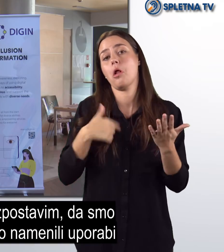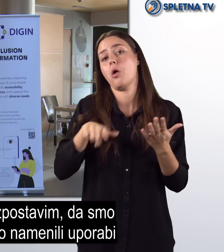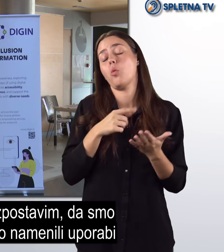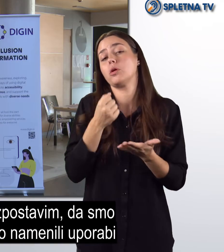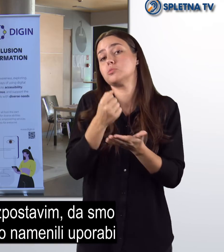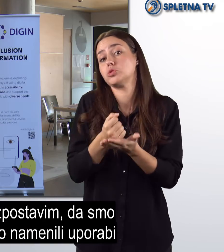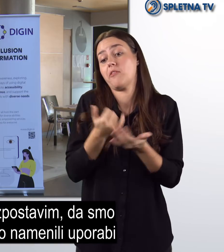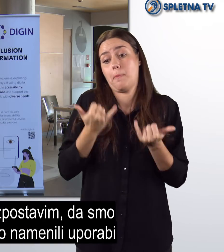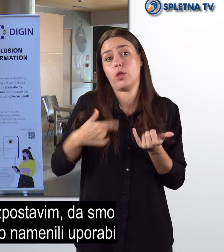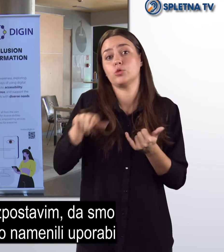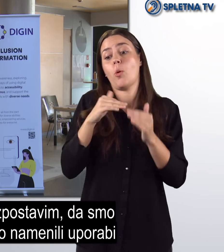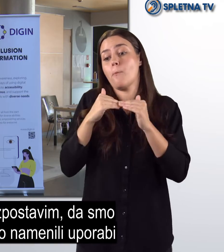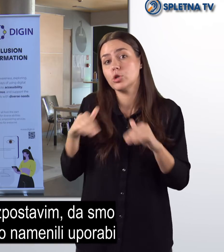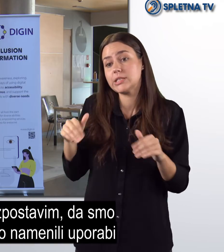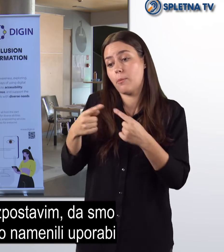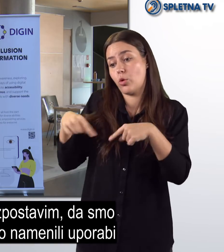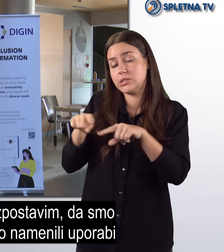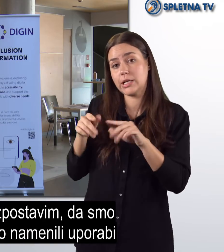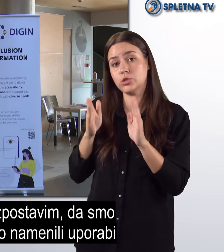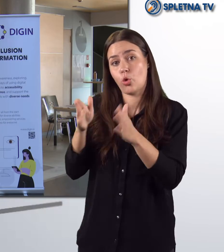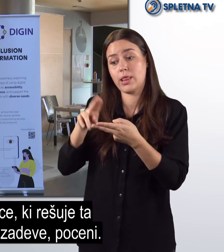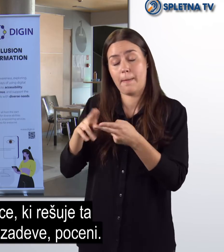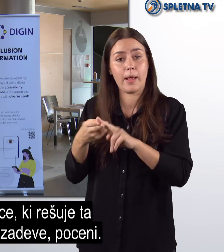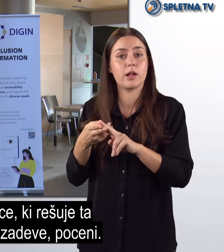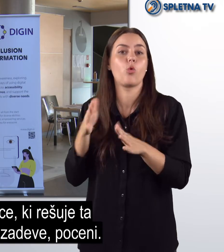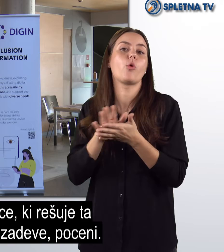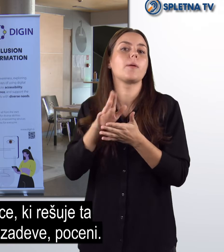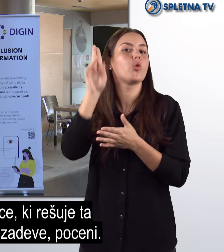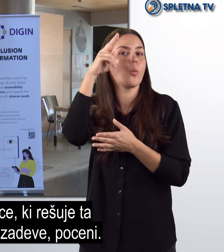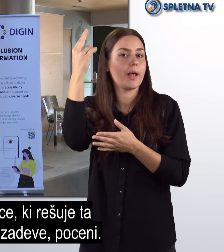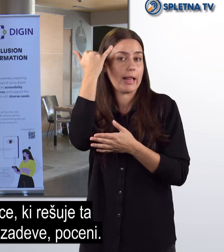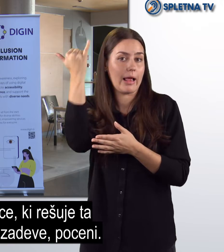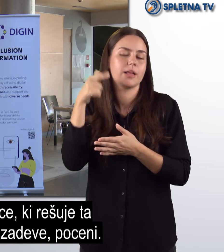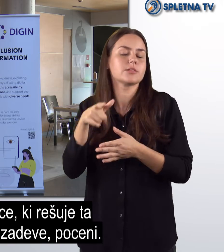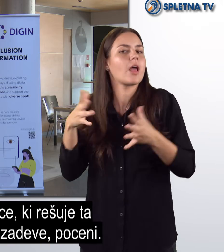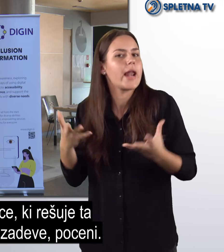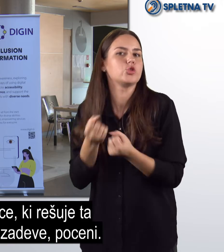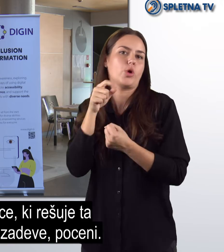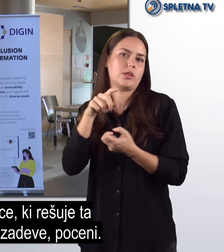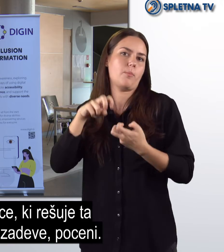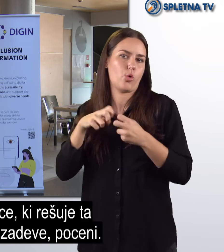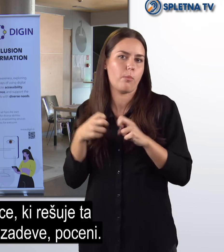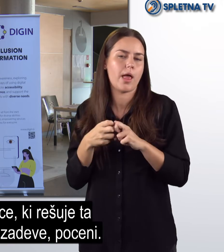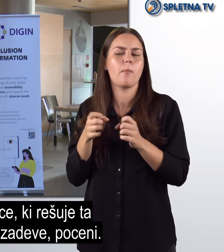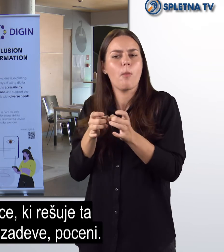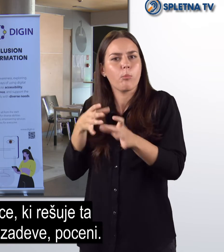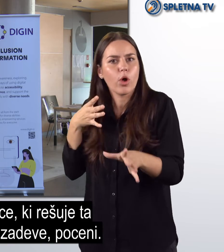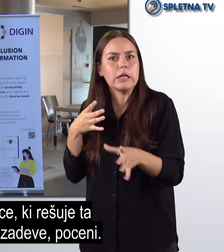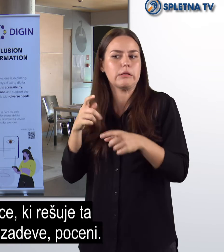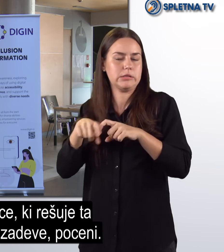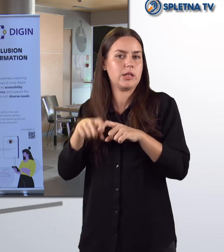izpostavim, da smo letos posebno sekcijo namenili uporabi umetne inteligence, ki rešuje ta problem, ki pohitri zadeve,